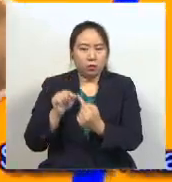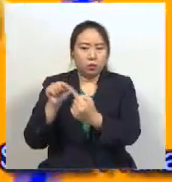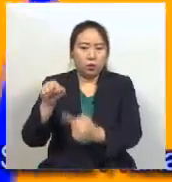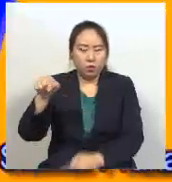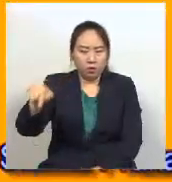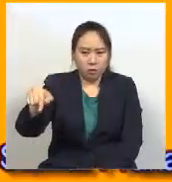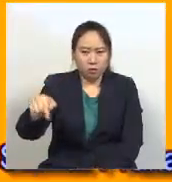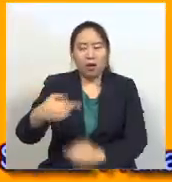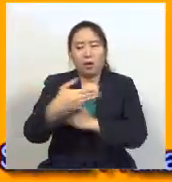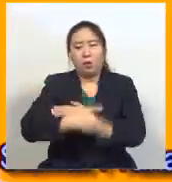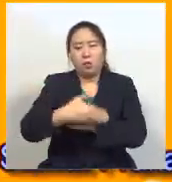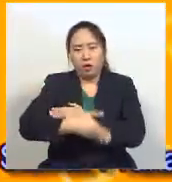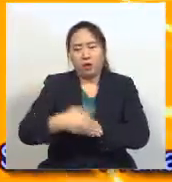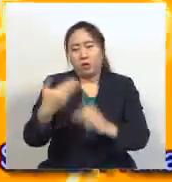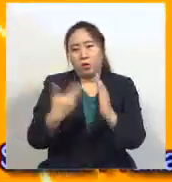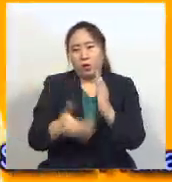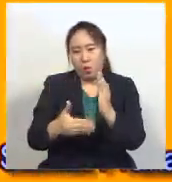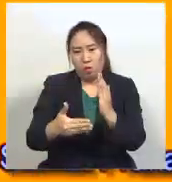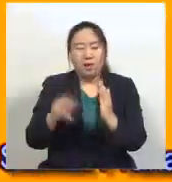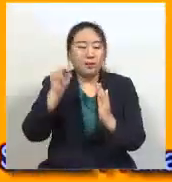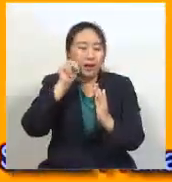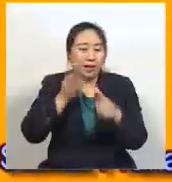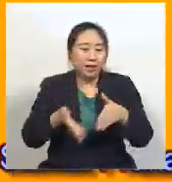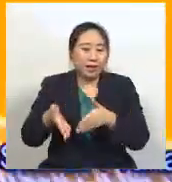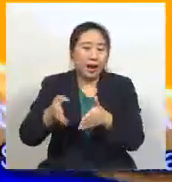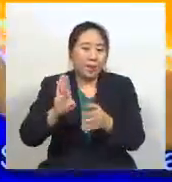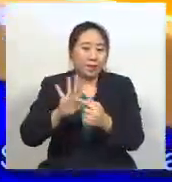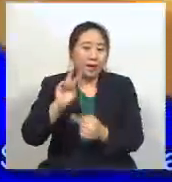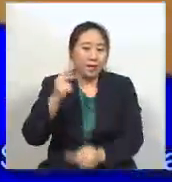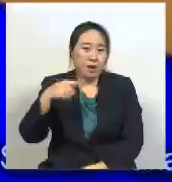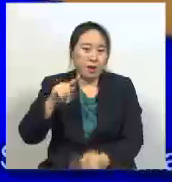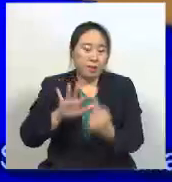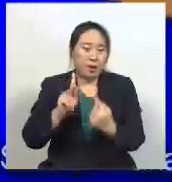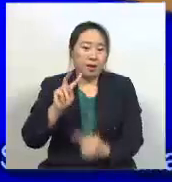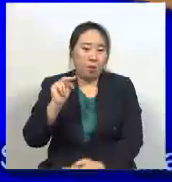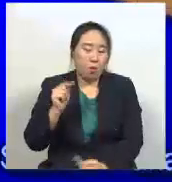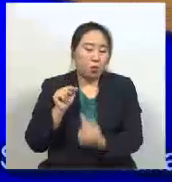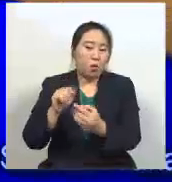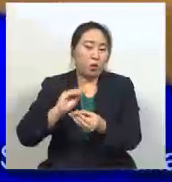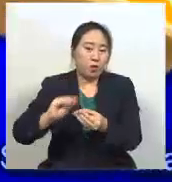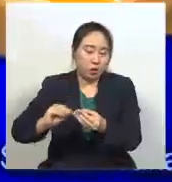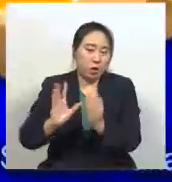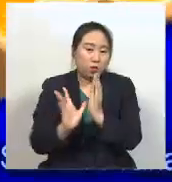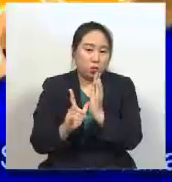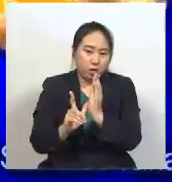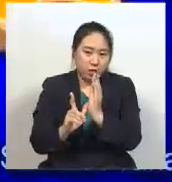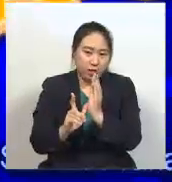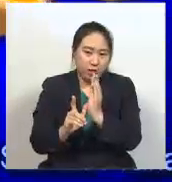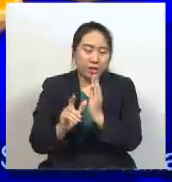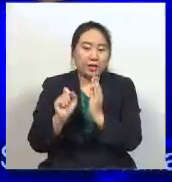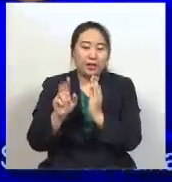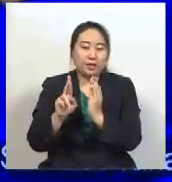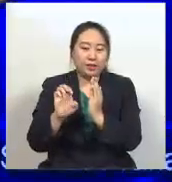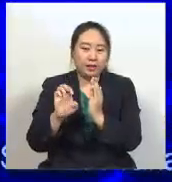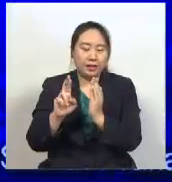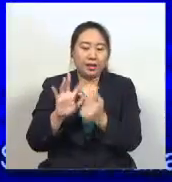อไปตามแนวทางรถไฟสายตะวันออกผ่านแม่น้ำบางปะกงเข้าสู่สถานีฉะเชิงเทราสถานีชลบุรีสถานีศรี